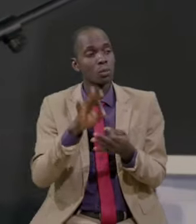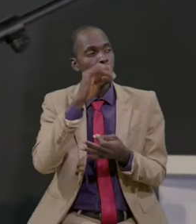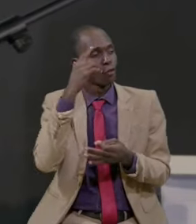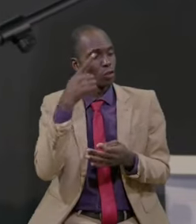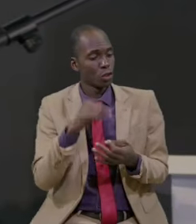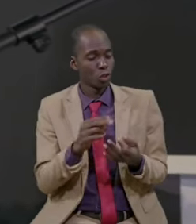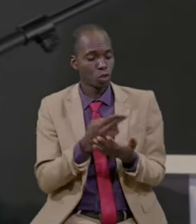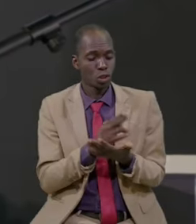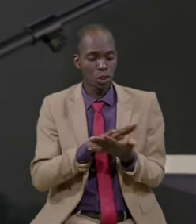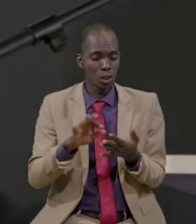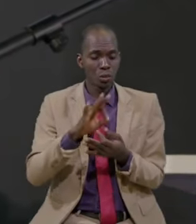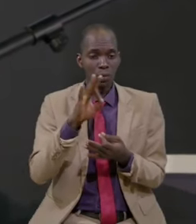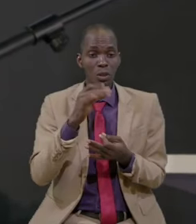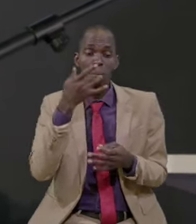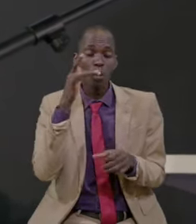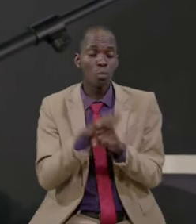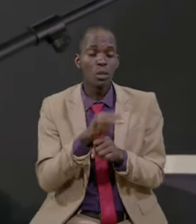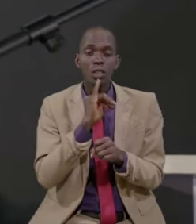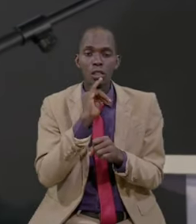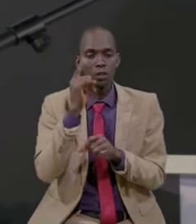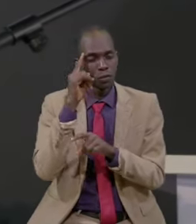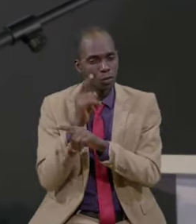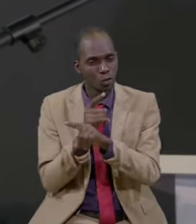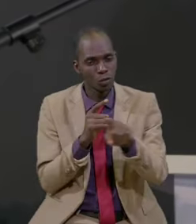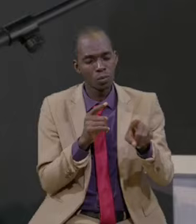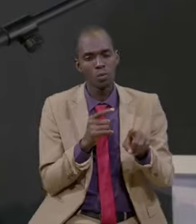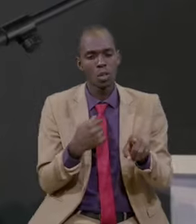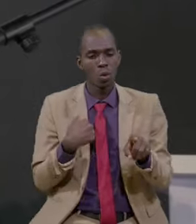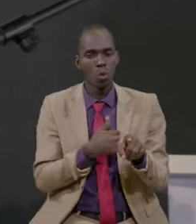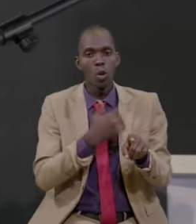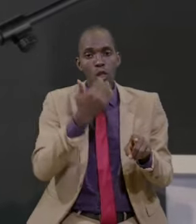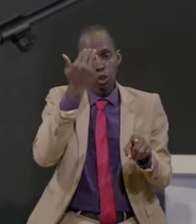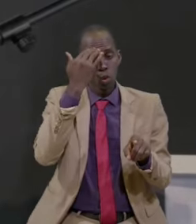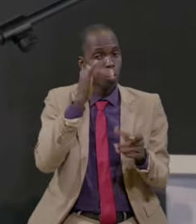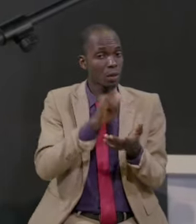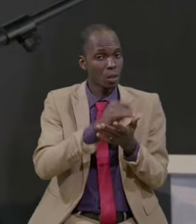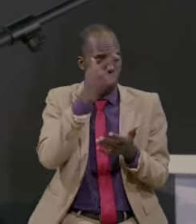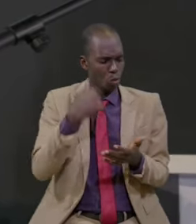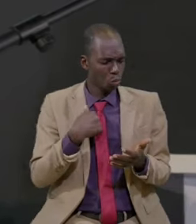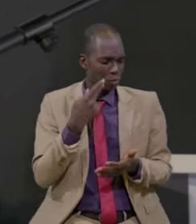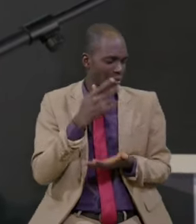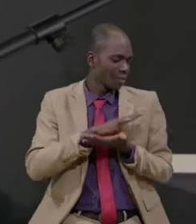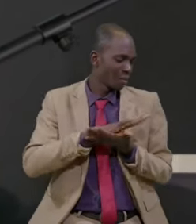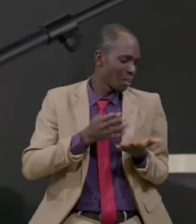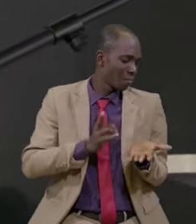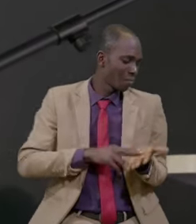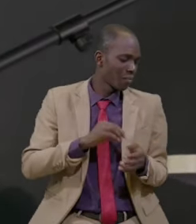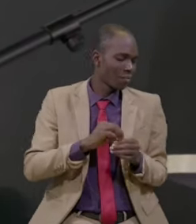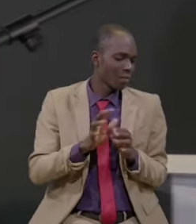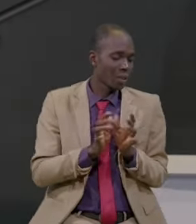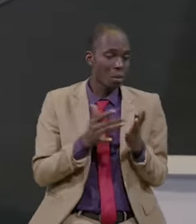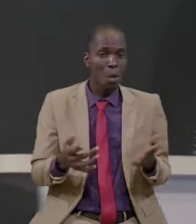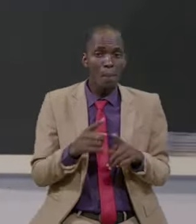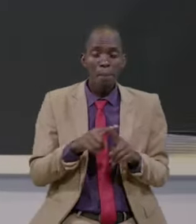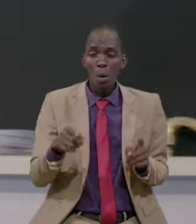vous. Maintenant, nous savons cela, parce que nous l'avons lu à plusieurs reprises. Mais Pierre n'avait jamais pensé